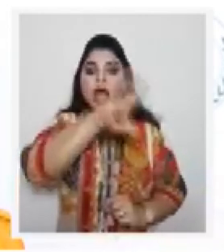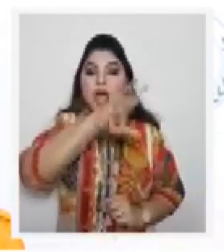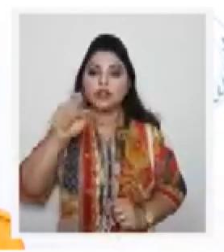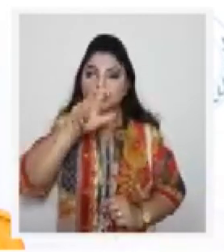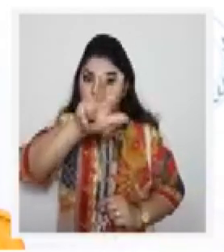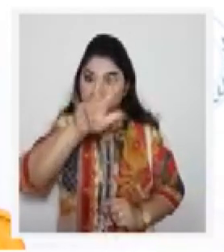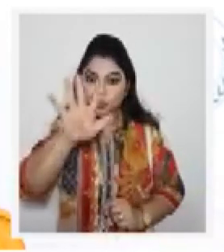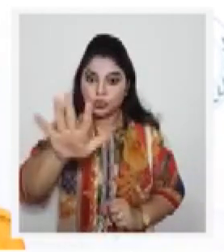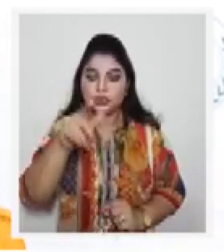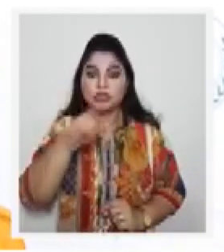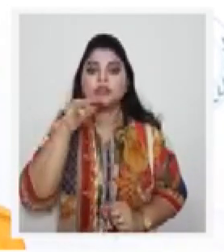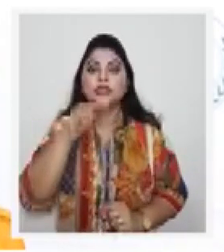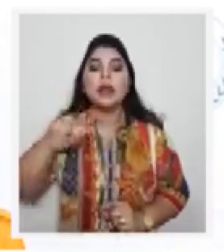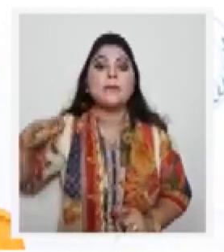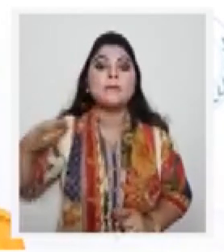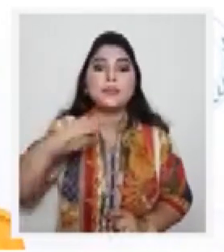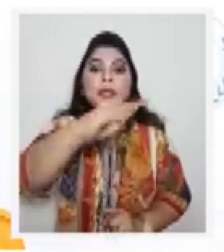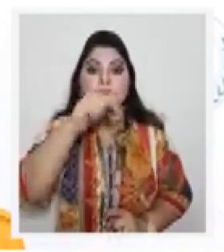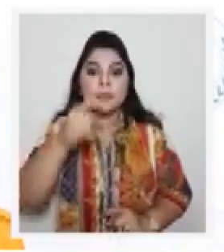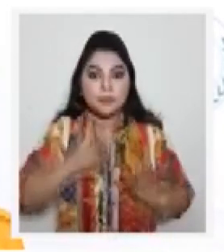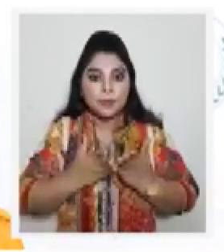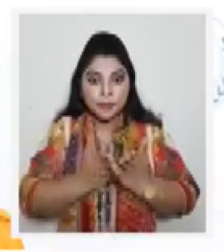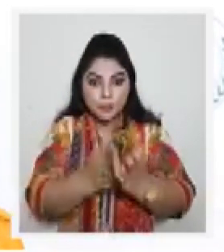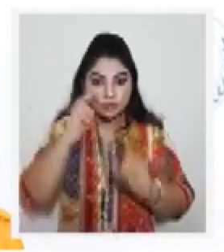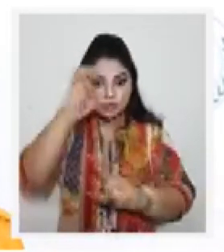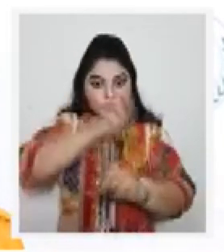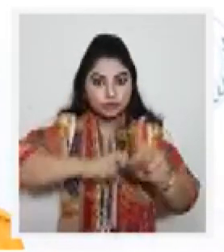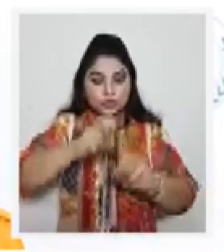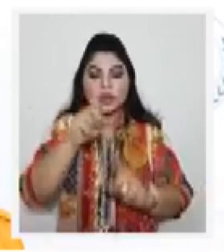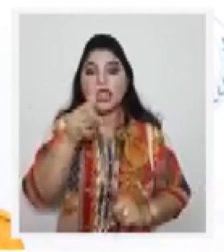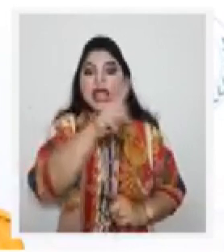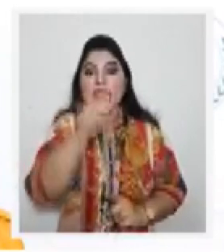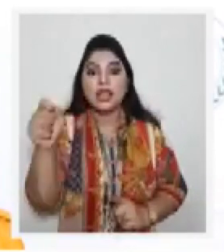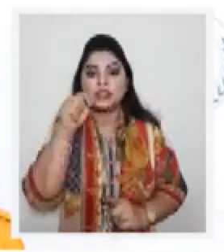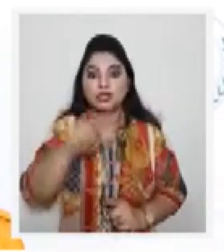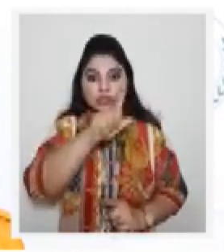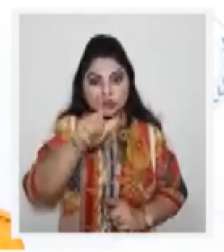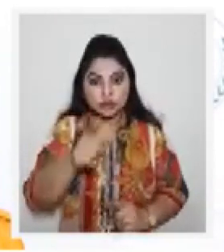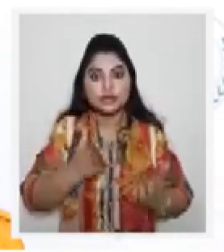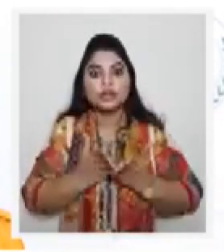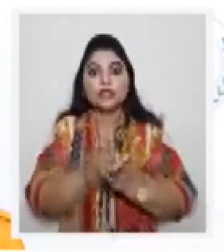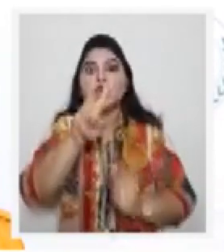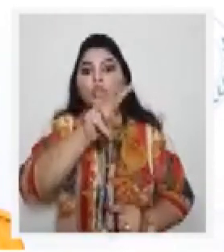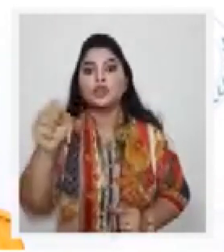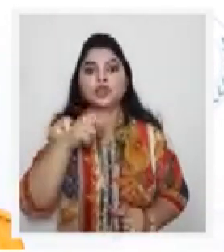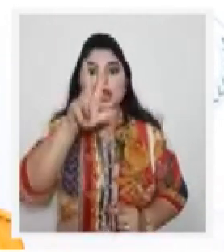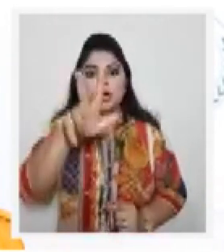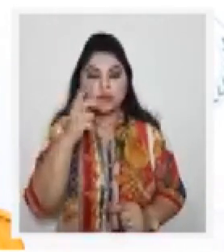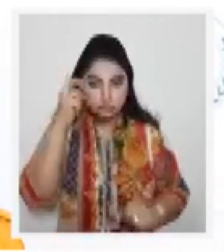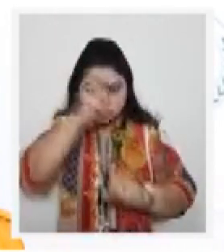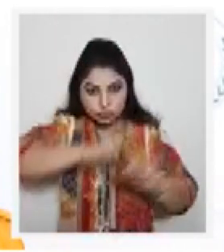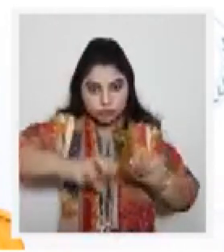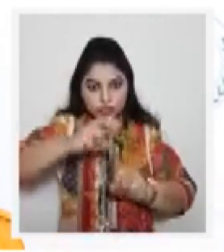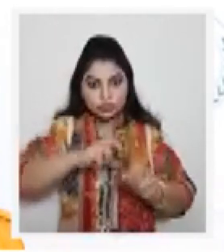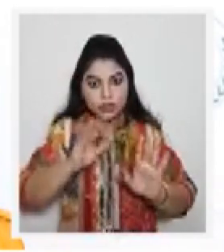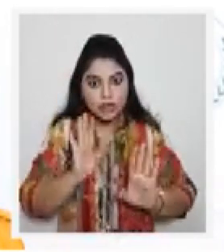চিকিৎসক। ২৪ ঘন্টায় স্ক্রিনিং হয়েছে ৮৮৫ জন, তিনটি আন্তর্জাতিক বিমানবন্দরে ৩০০ জন, সকল স্থল